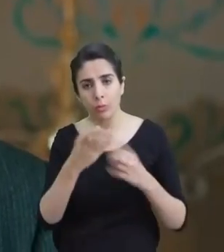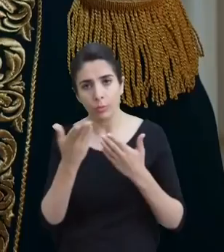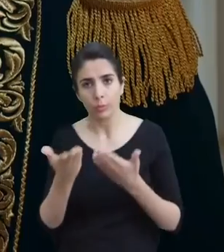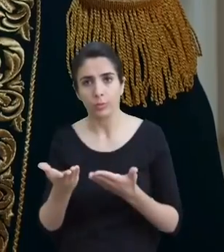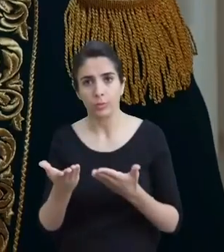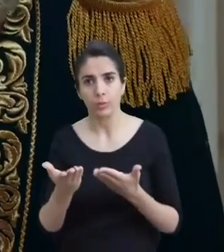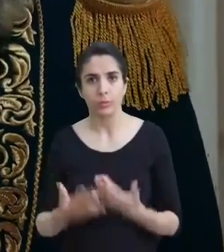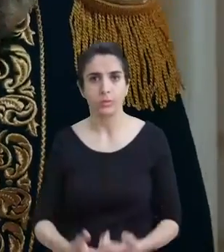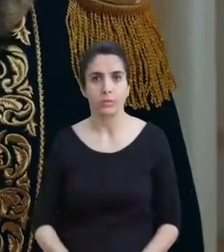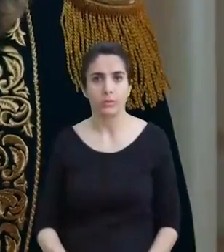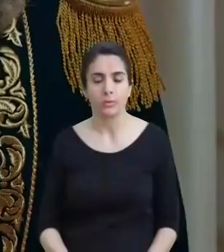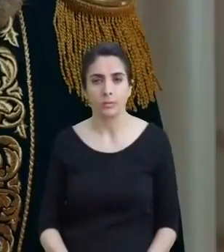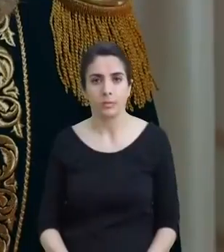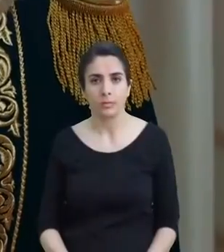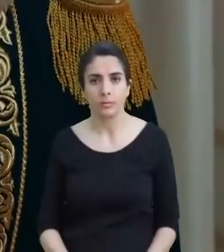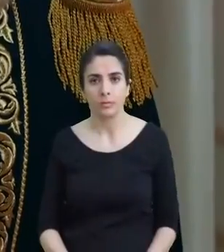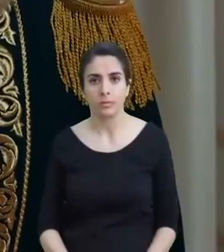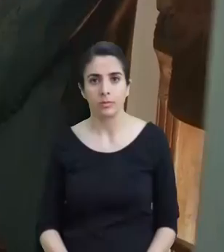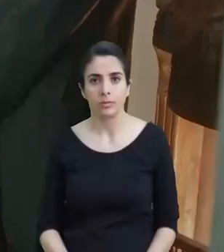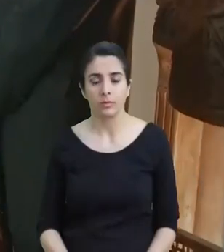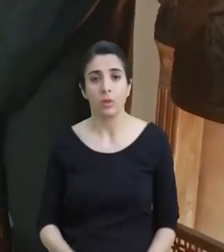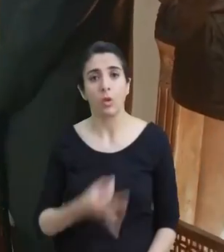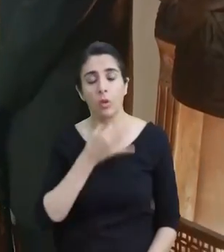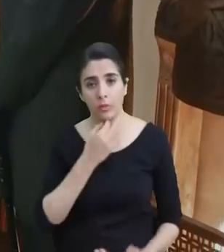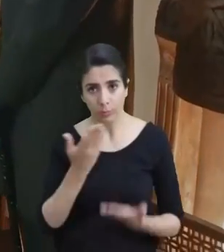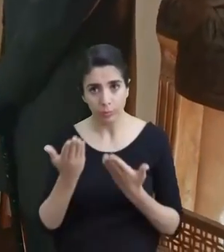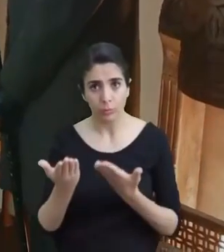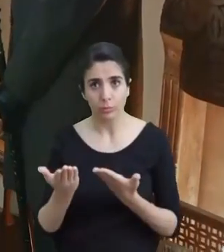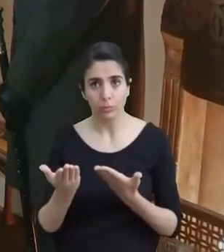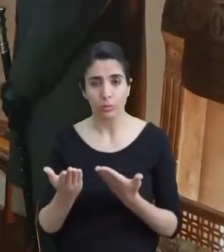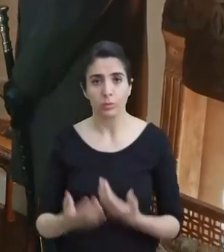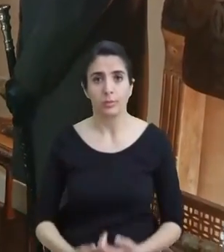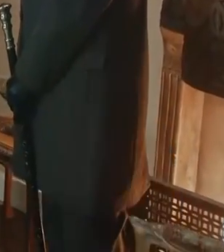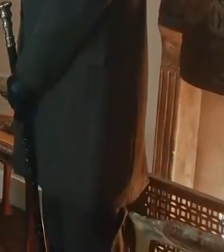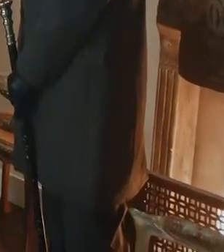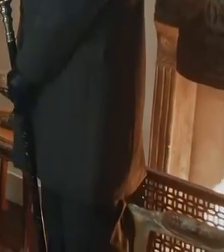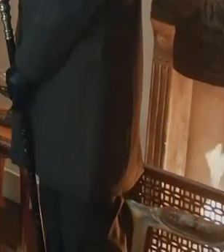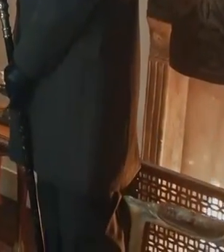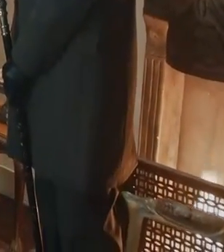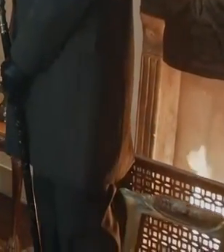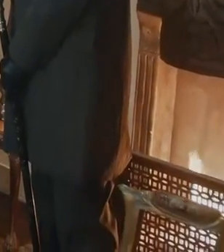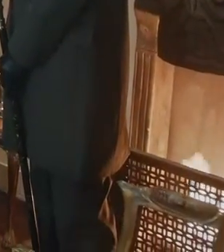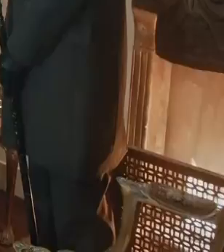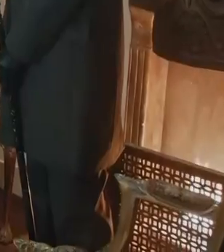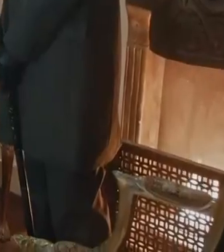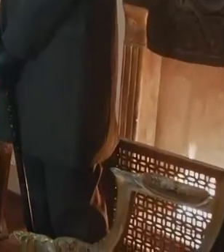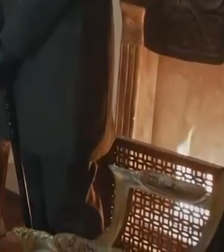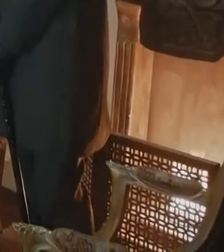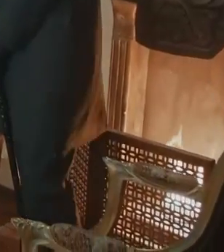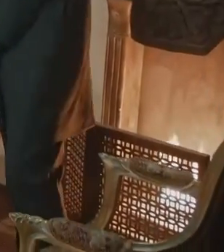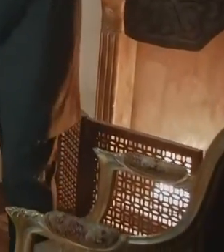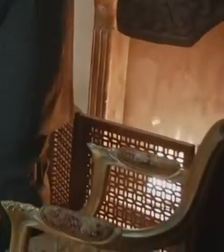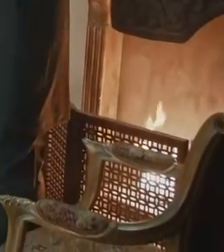buyurun. Esat'ın başı açık, oturmakta tereddütlü. Lütfen. Azize'ye baktı. O da cesaretlendirince geçti.